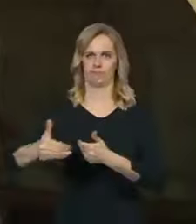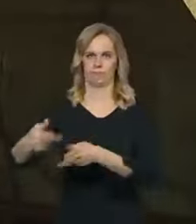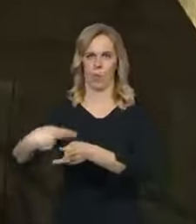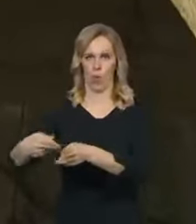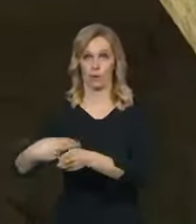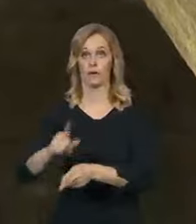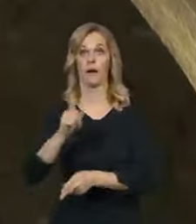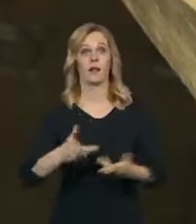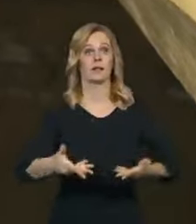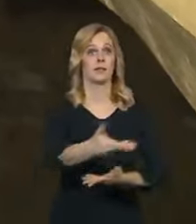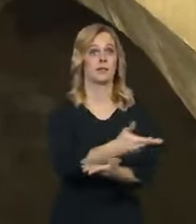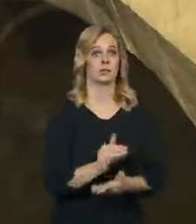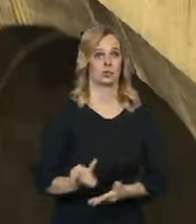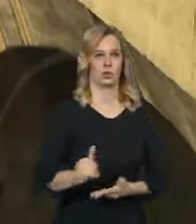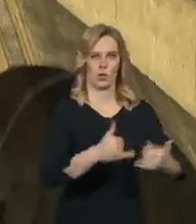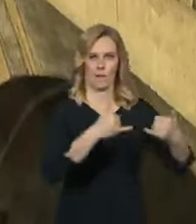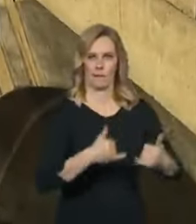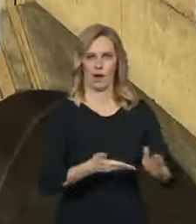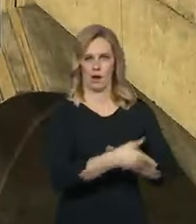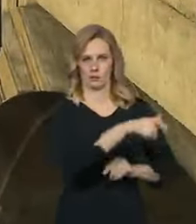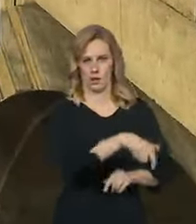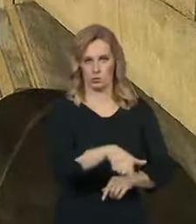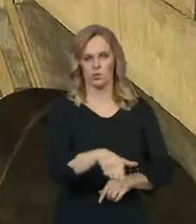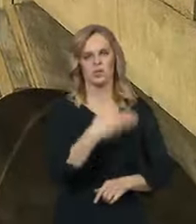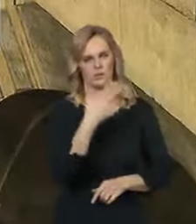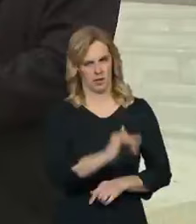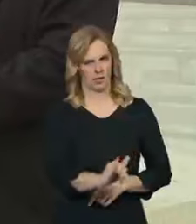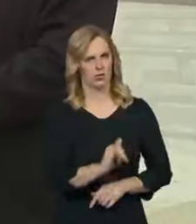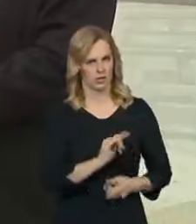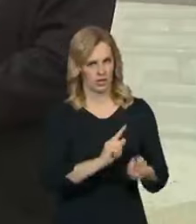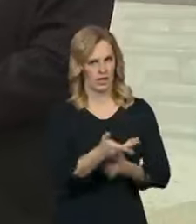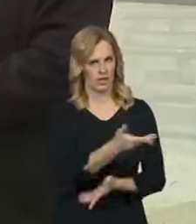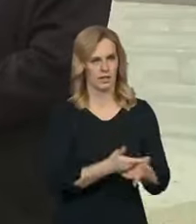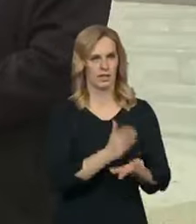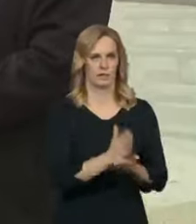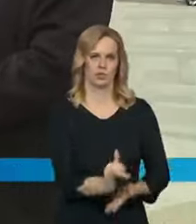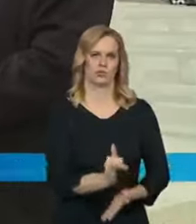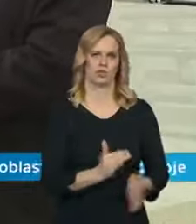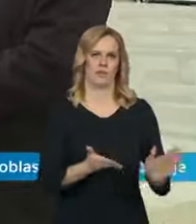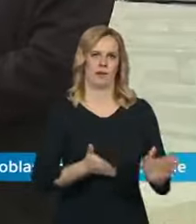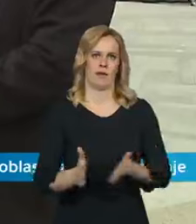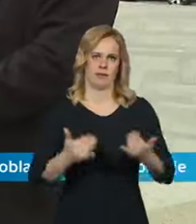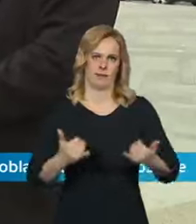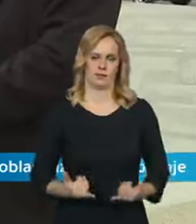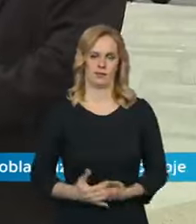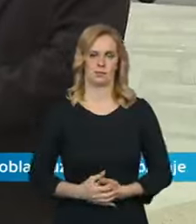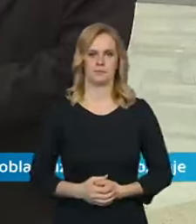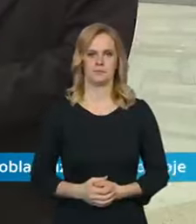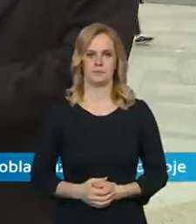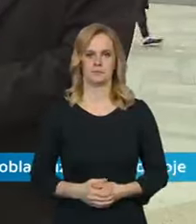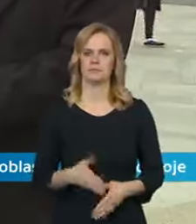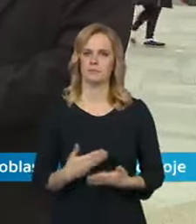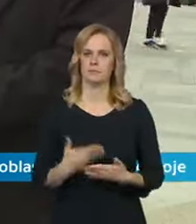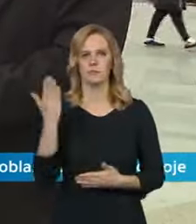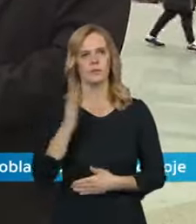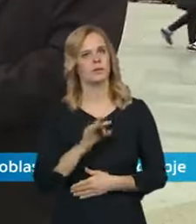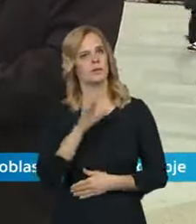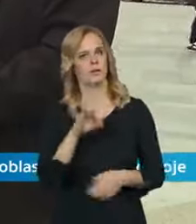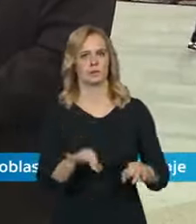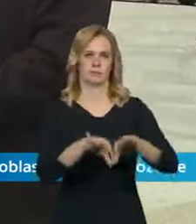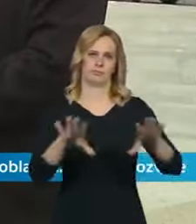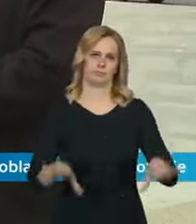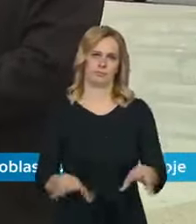povede mezi pražskými zastupiteli zřejmě už teď během ledna. Je vhodný ho prostě obnovit v té podobě, jak je.